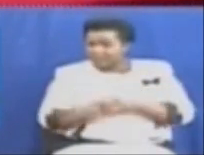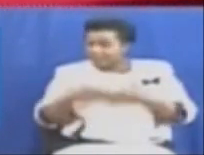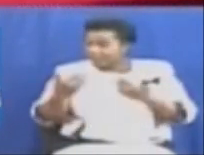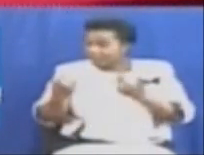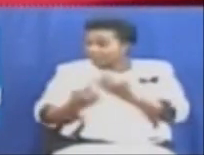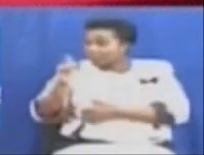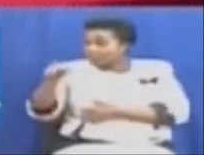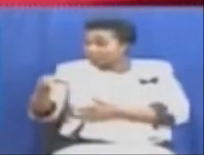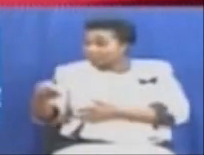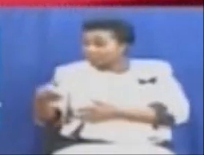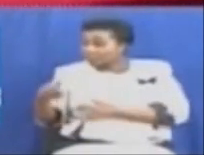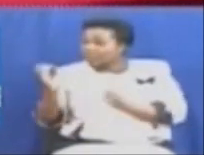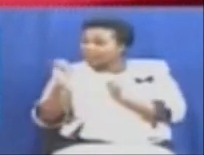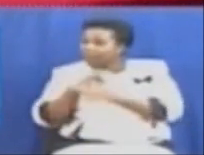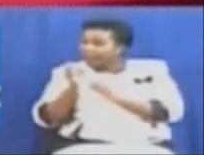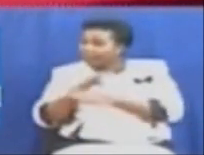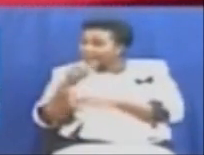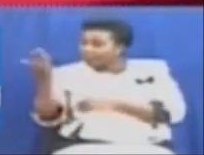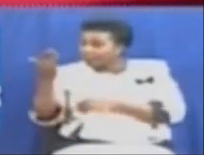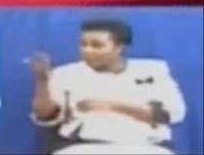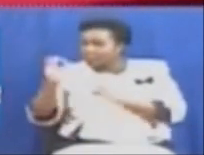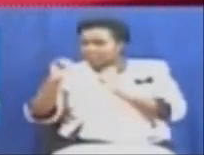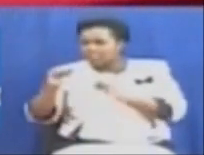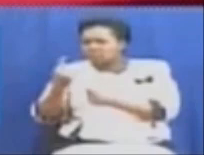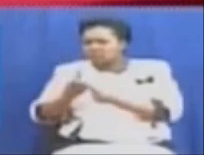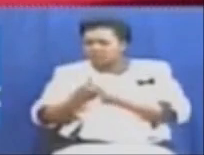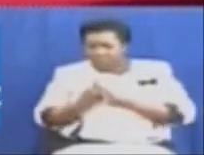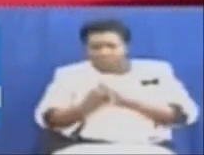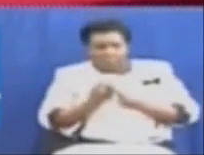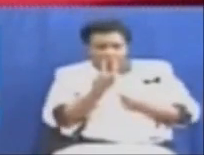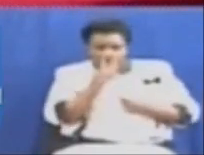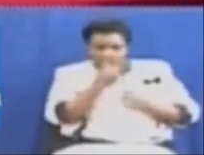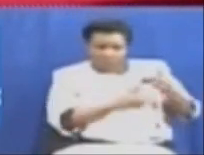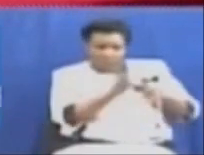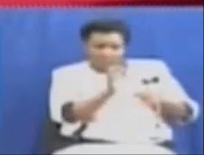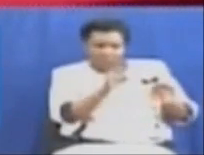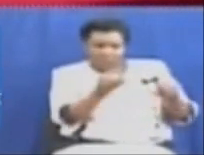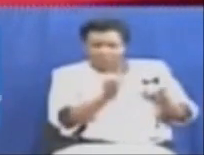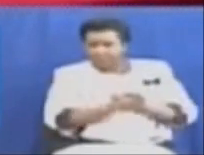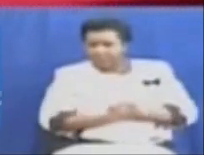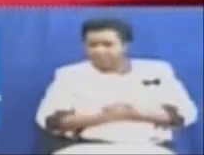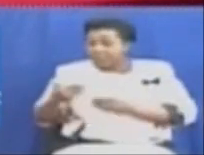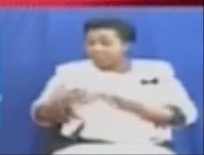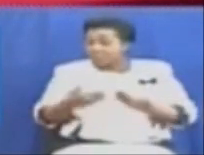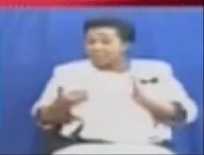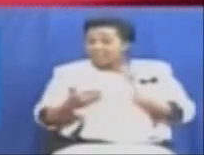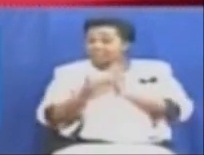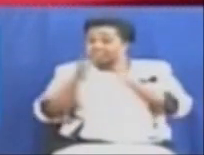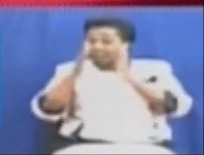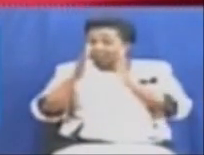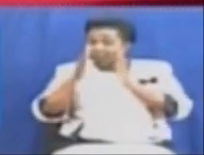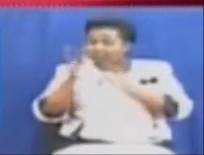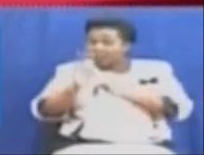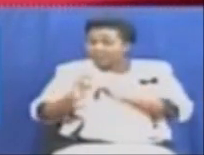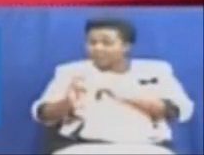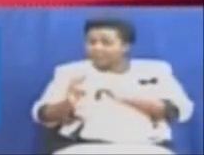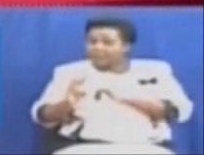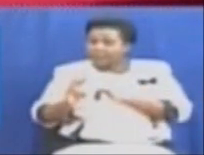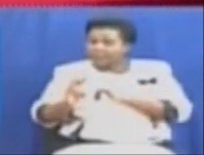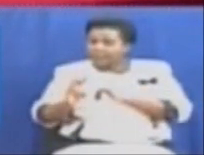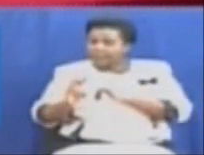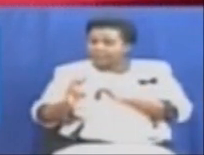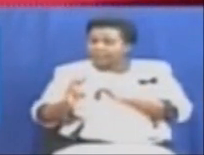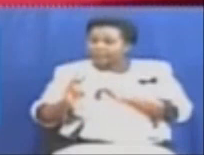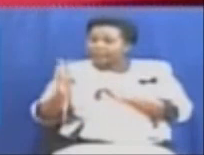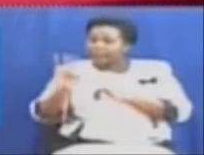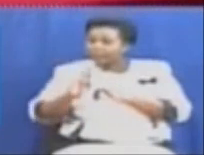nilivyosema kwenye majibu yangu hapa, kama kuna malalamiko kwenye eneo spesifiki, Mheshimiwa mbunge ni vizuri akataja ili tuweze kuchukua hatua. Mimi na mfano,